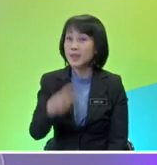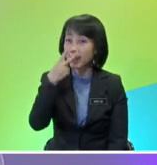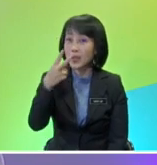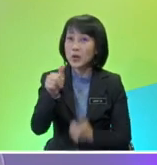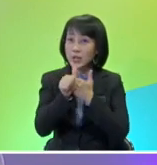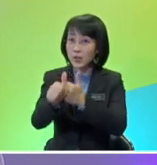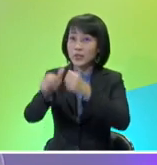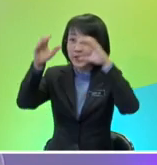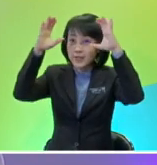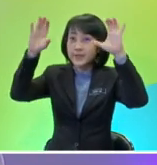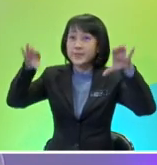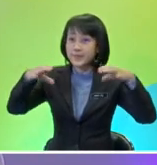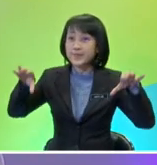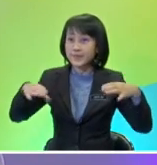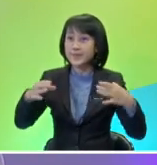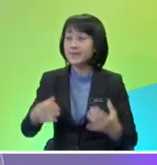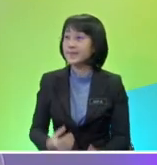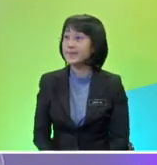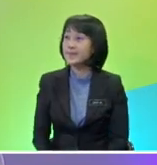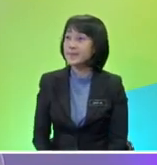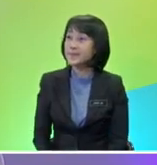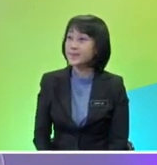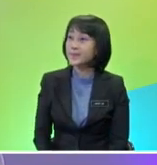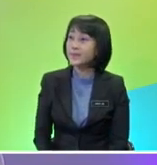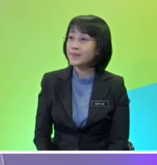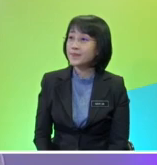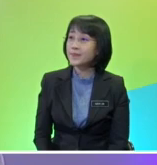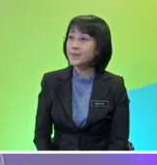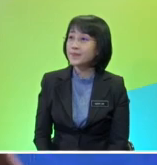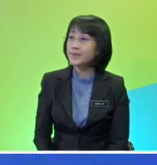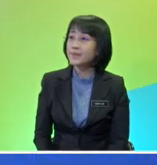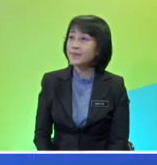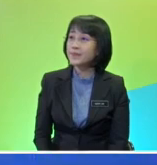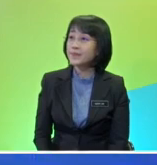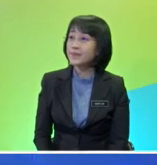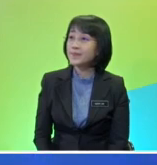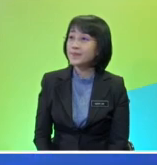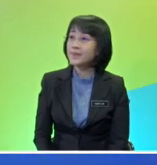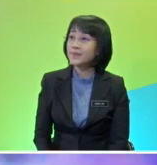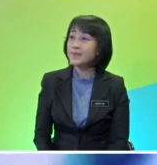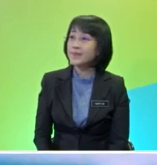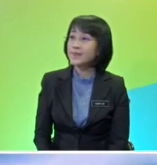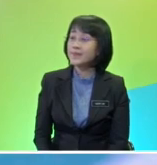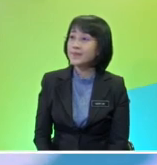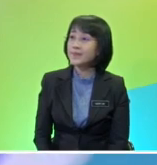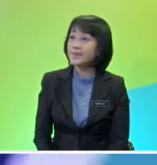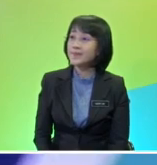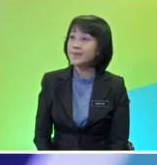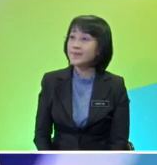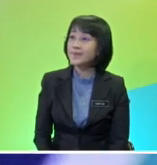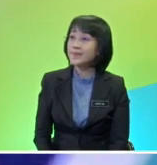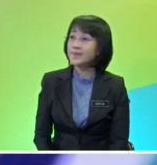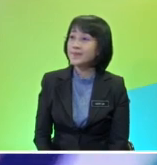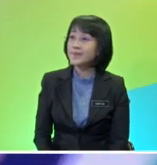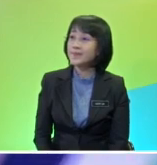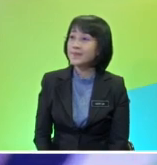Okey. Dan juga tiga. Cucuk, cikgu, saya cucuk ni, cikgu. Satu. Okey, nampak saya cucuk. Satu. Tu kan? Satu.